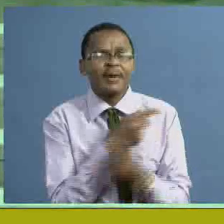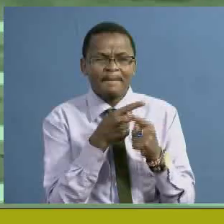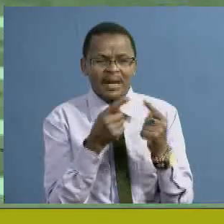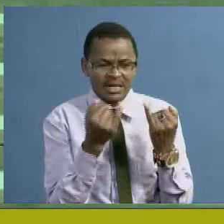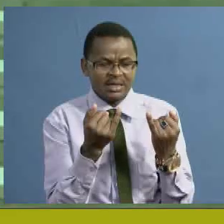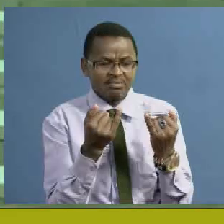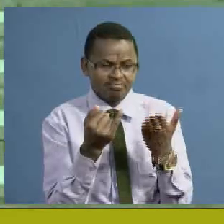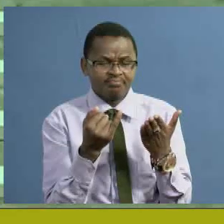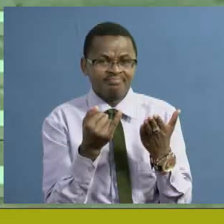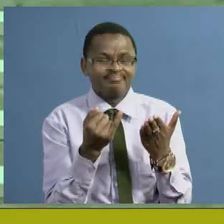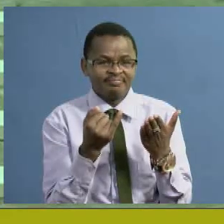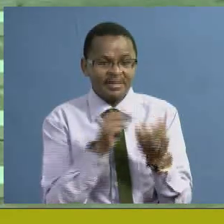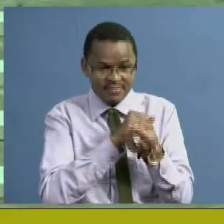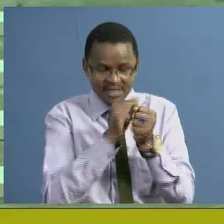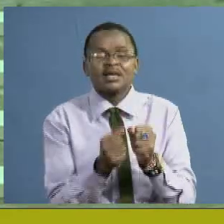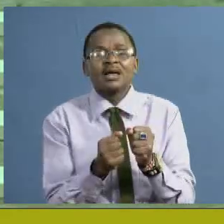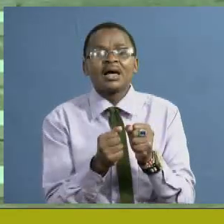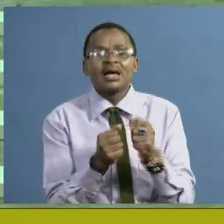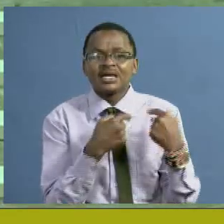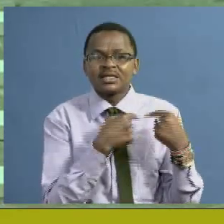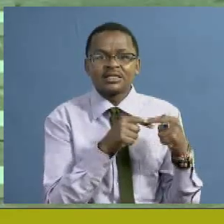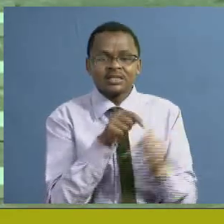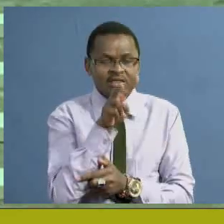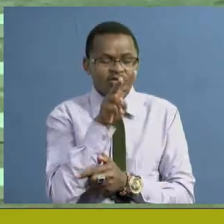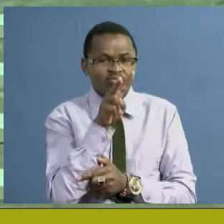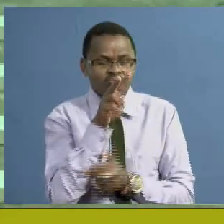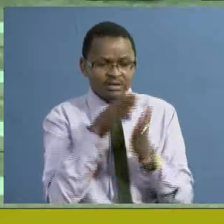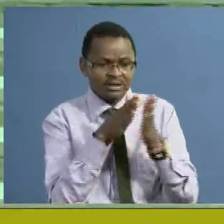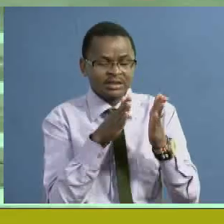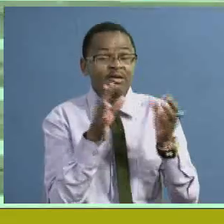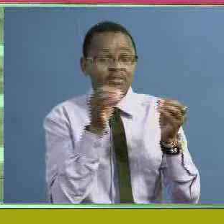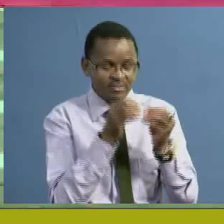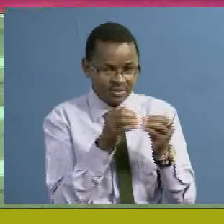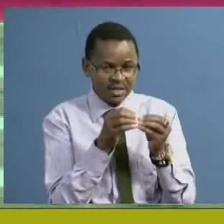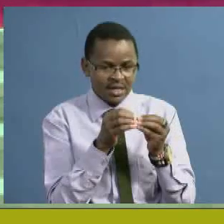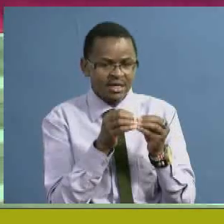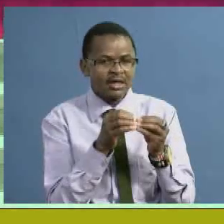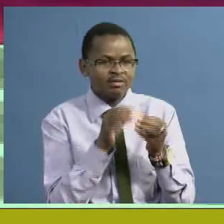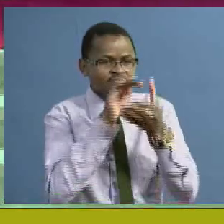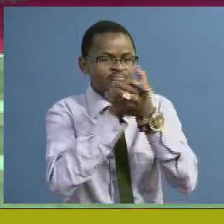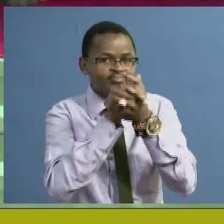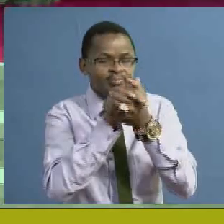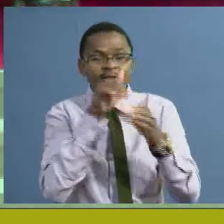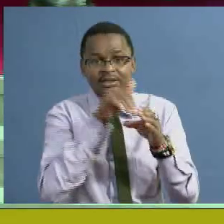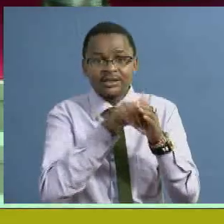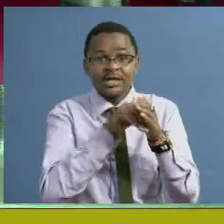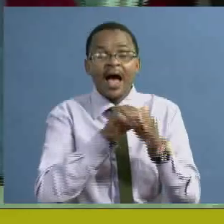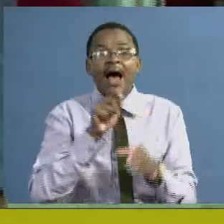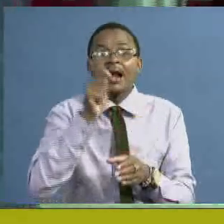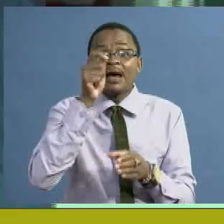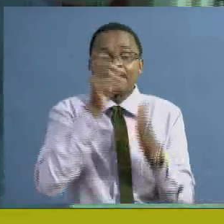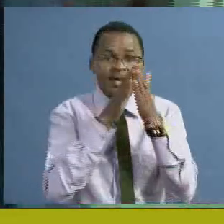Lakini sasa hali hii imechukua mkondo mpya tangu viongozi hao wawili walipokutana na kusalamiana katika jumba la